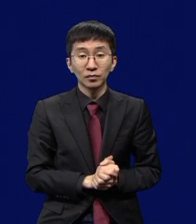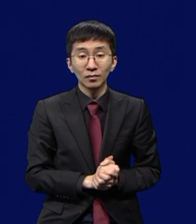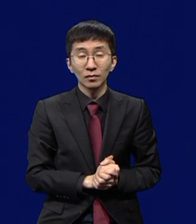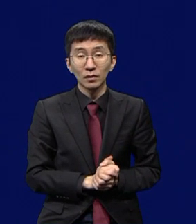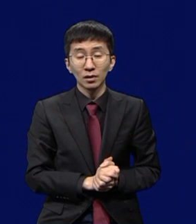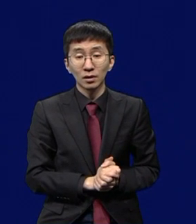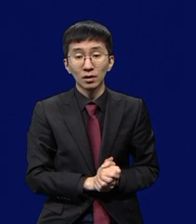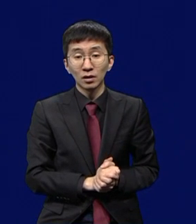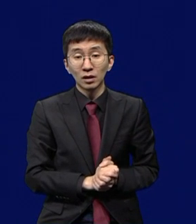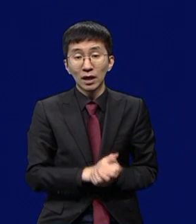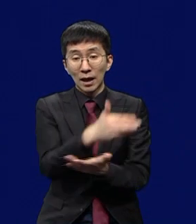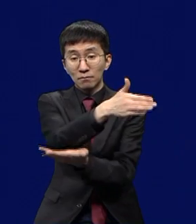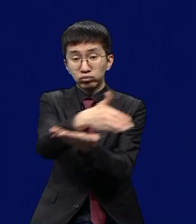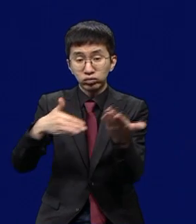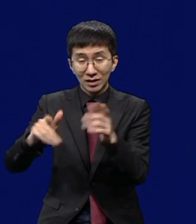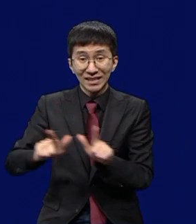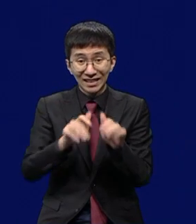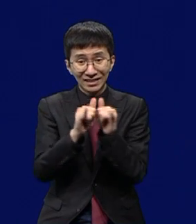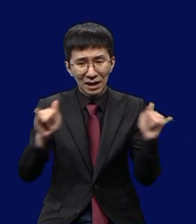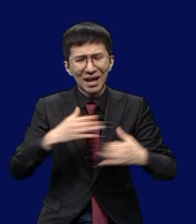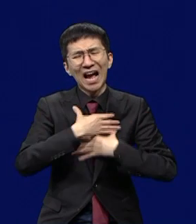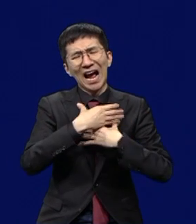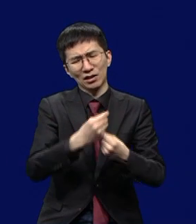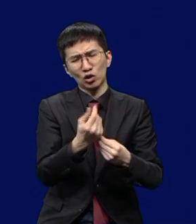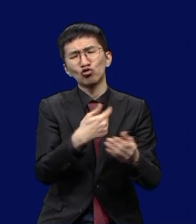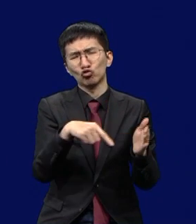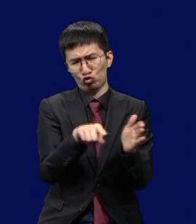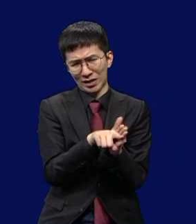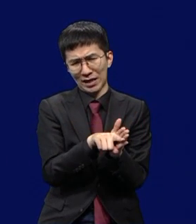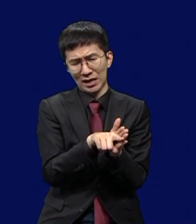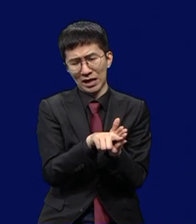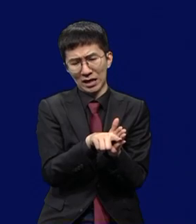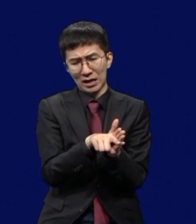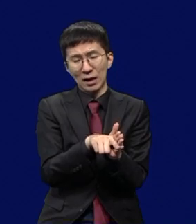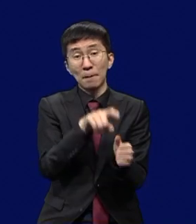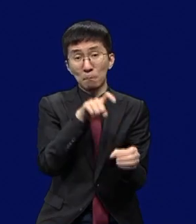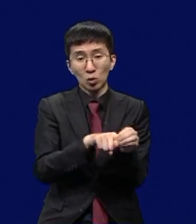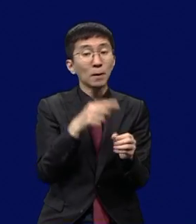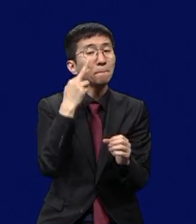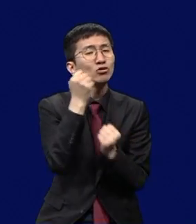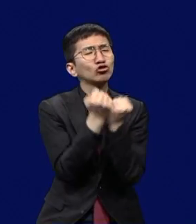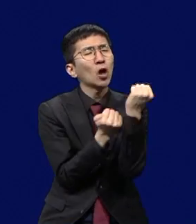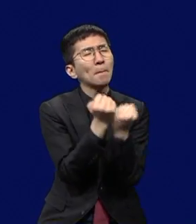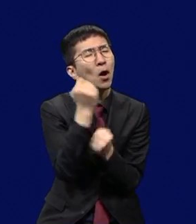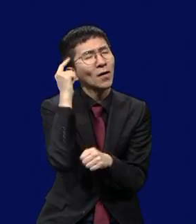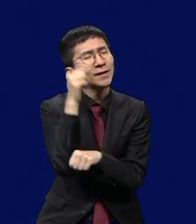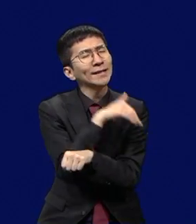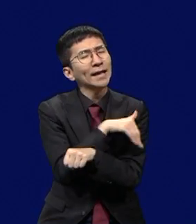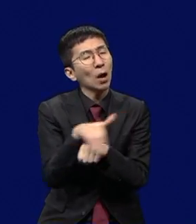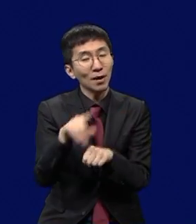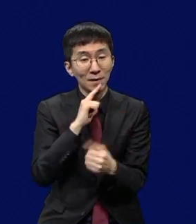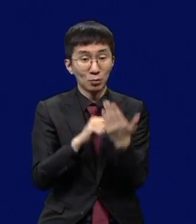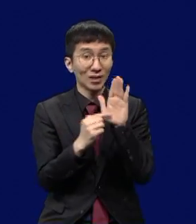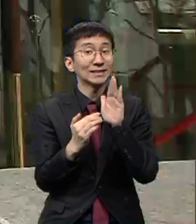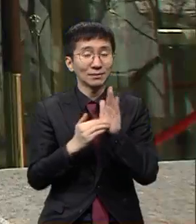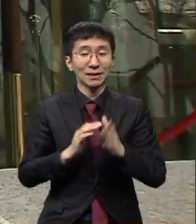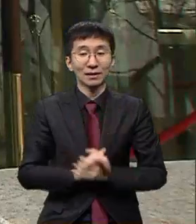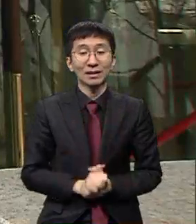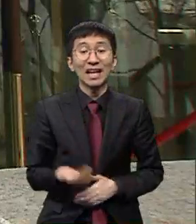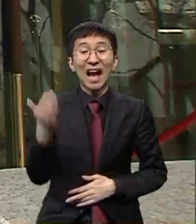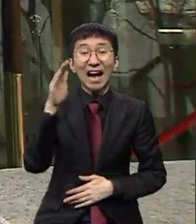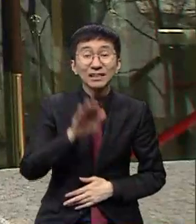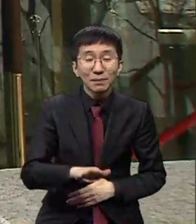법이 군사분계선 일대 주민의 안전을 위한 것이란 점 등을 미국에 잘 설명하겠다며 진화에 나섰습니다.